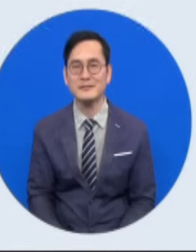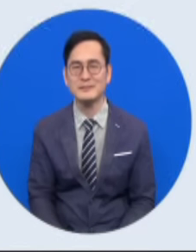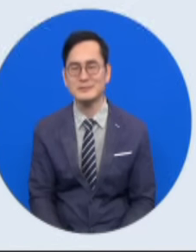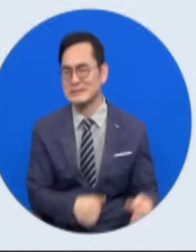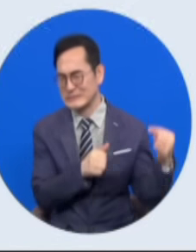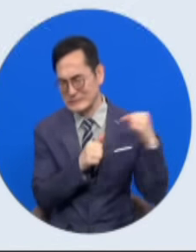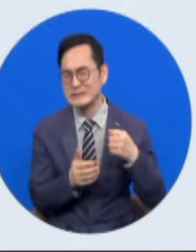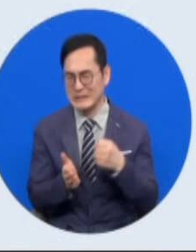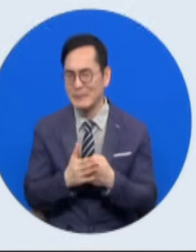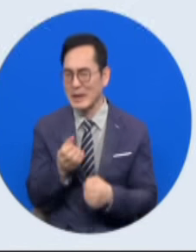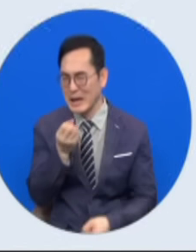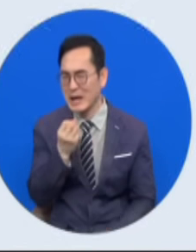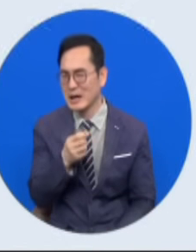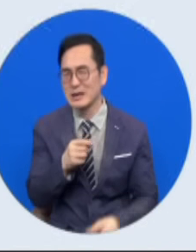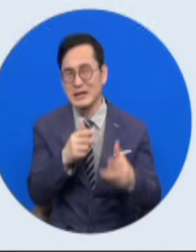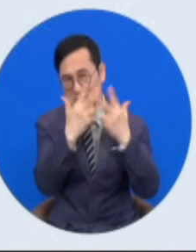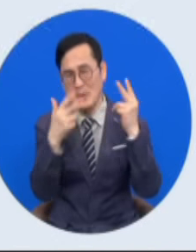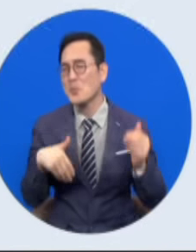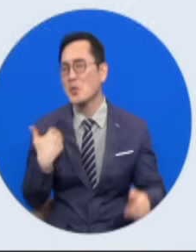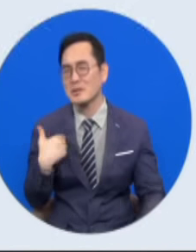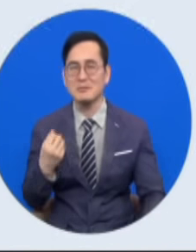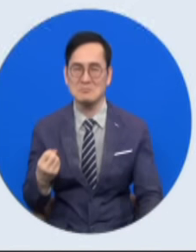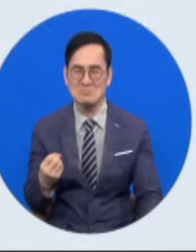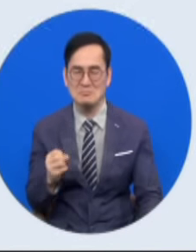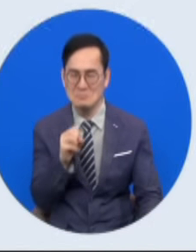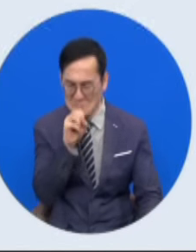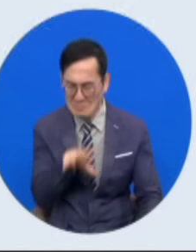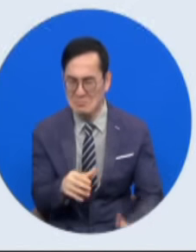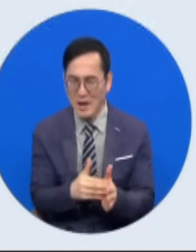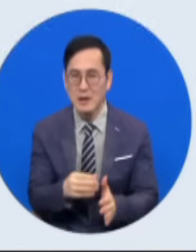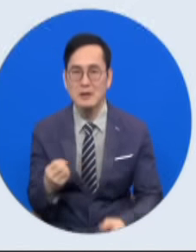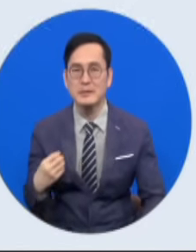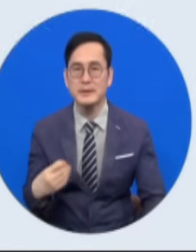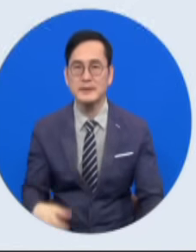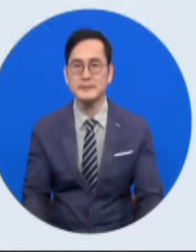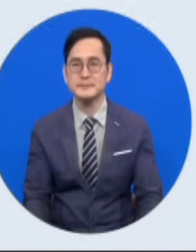것이다라고 털어놓은 것으로 보도가 되고